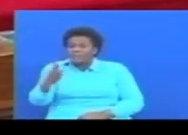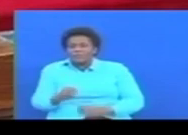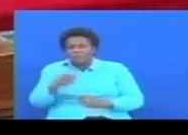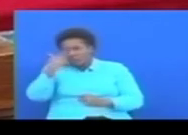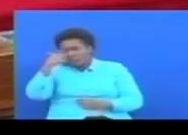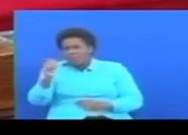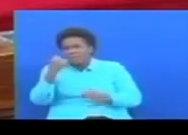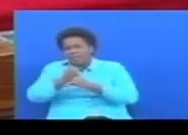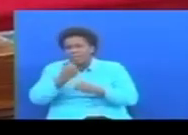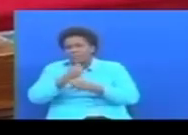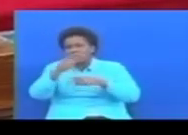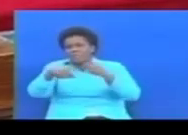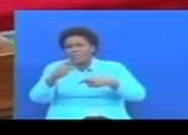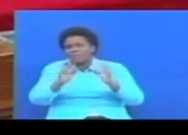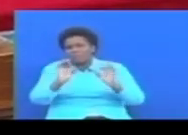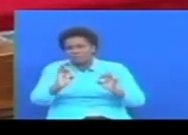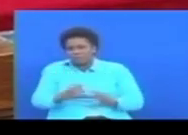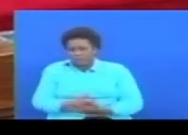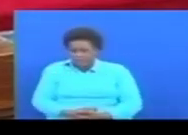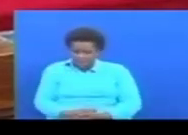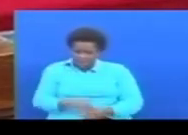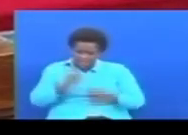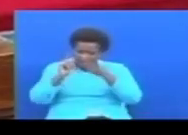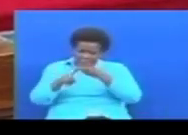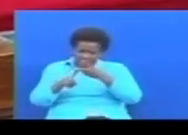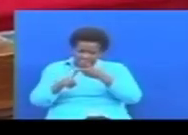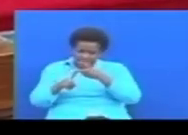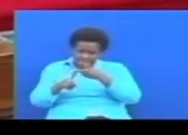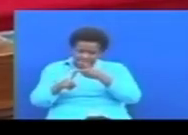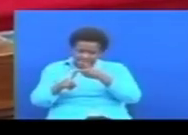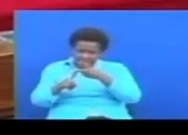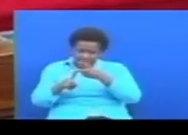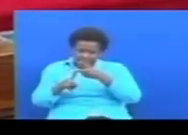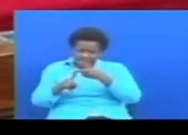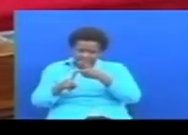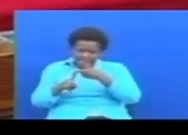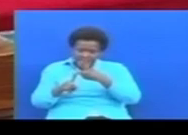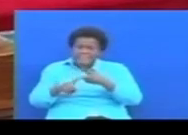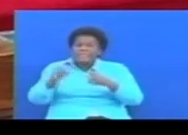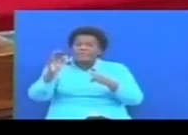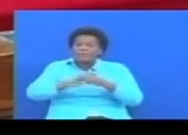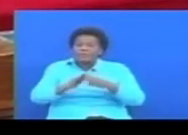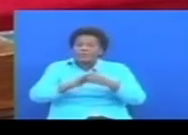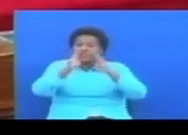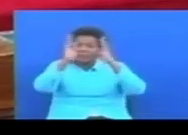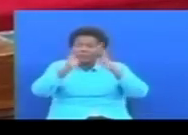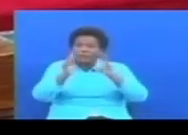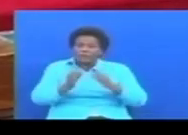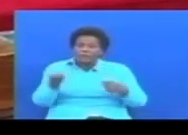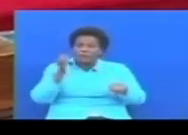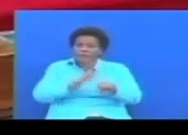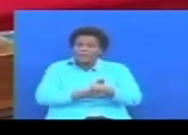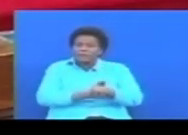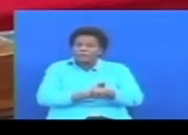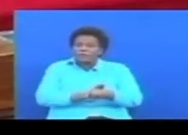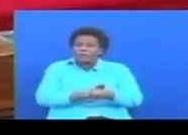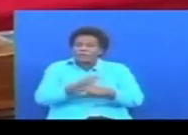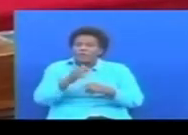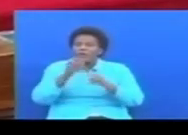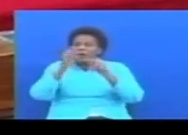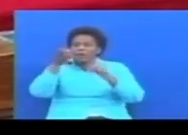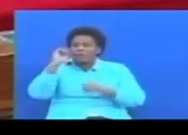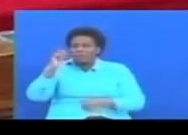vizuri. Lakini swali lako la pili, Mheshimiwa Mbunge, umejielekeza katika maeneo ambako kuna miundombinu ya umeme, kwa mfano Ruaha